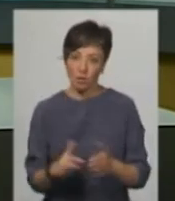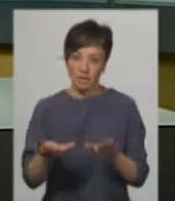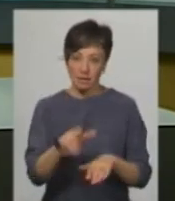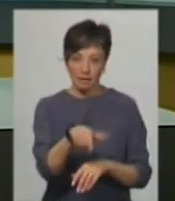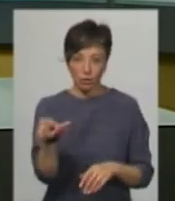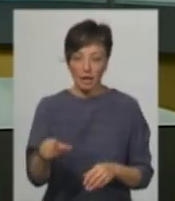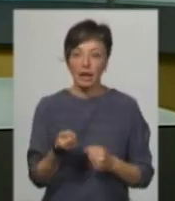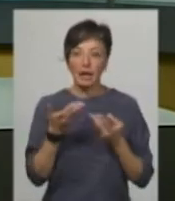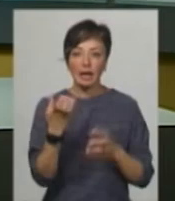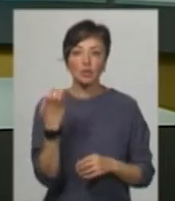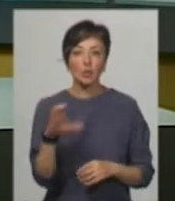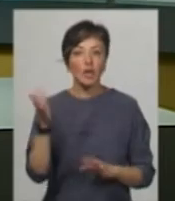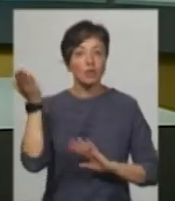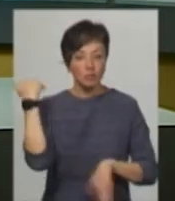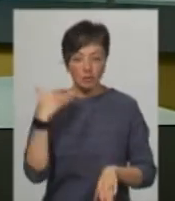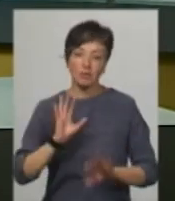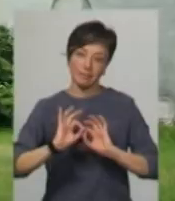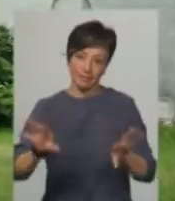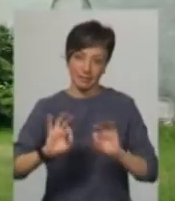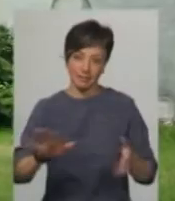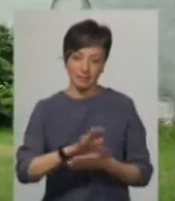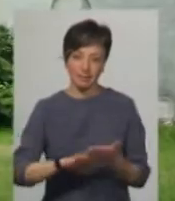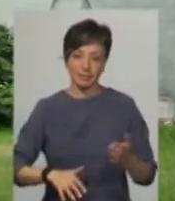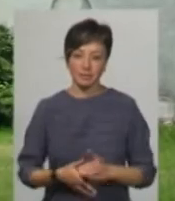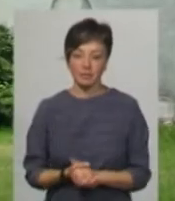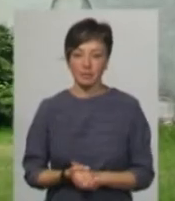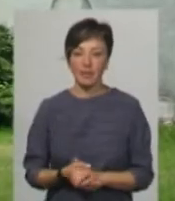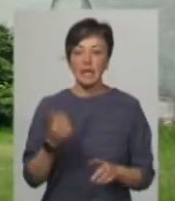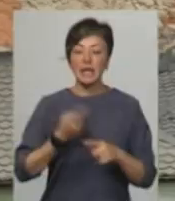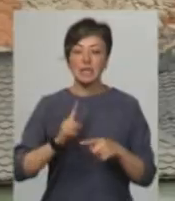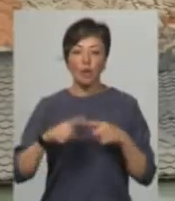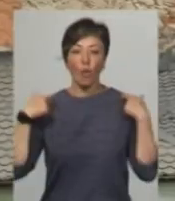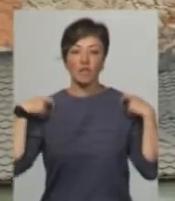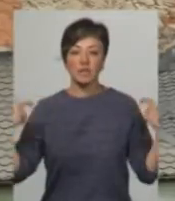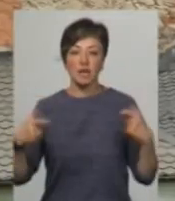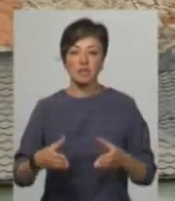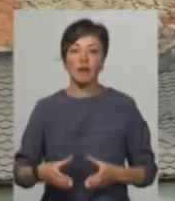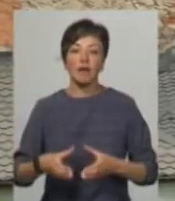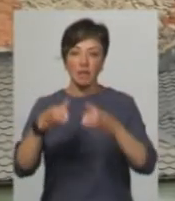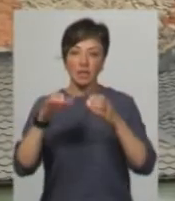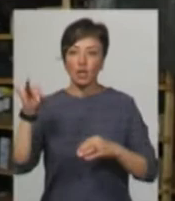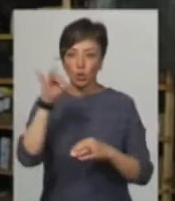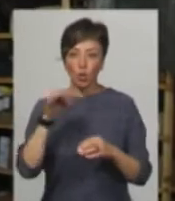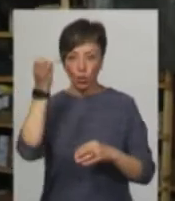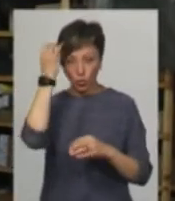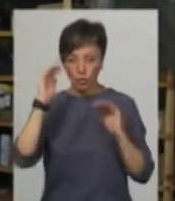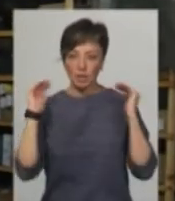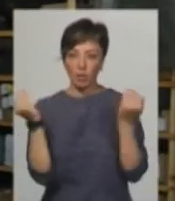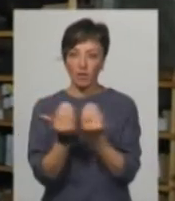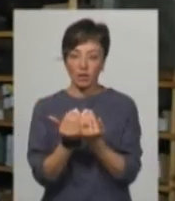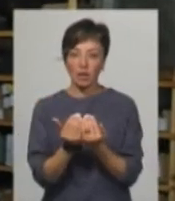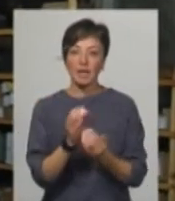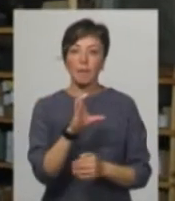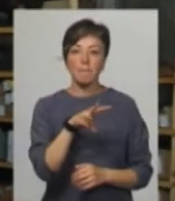кілька століть тому, знає Михайло Жила. Це офіцерська вежа Державного історико-культурного заповіднику Межибіж. Перший сезон тут